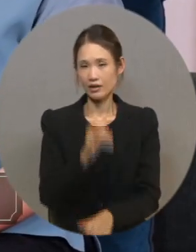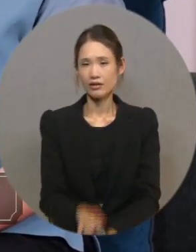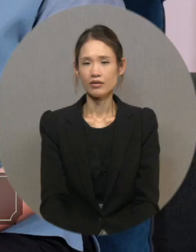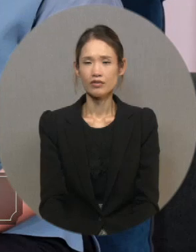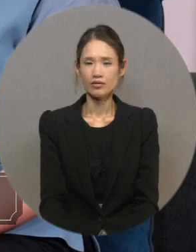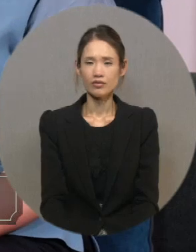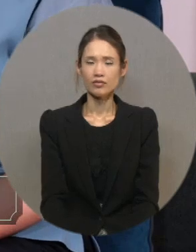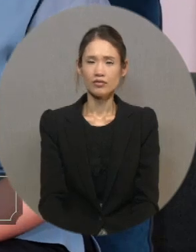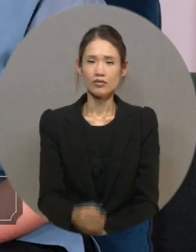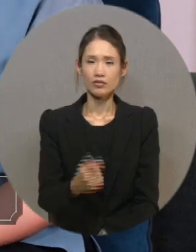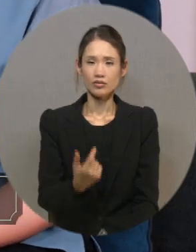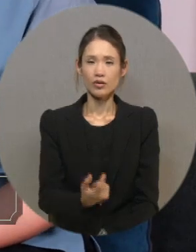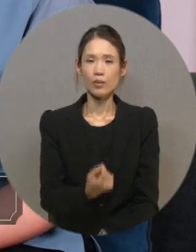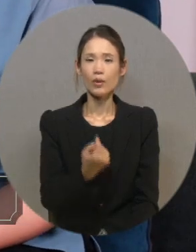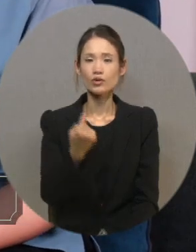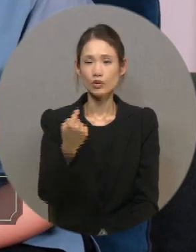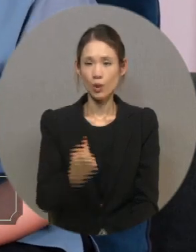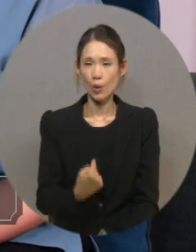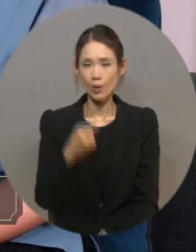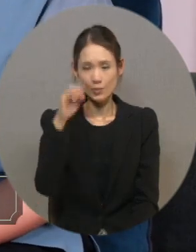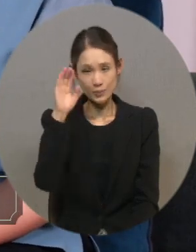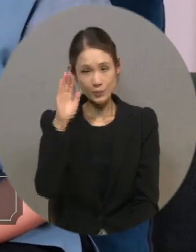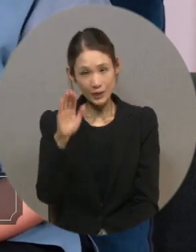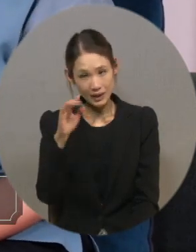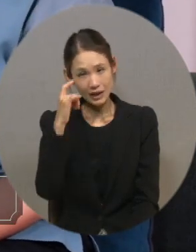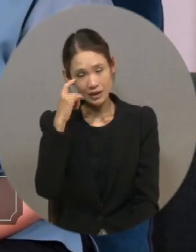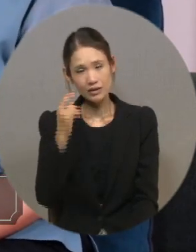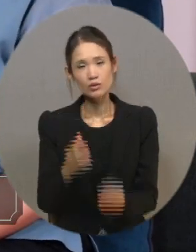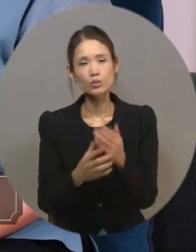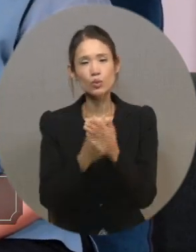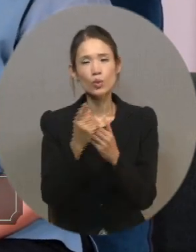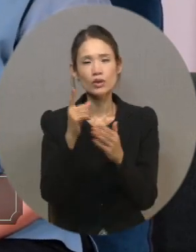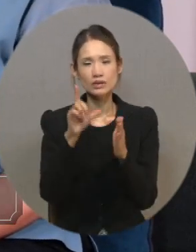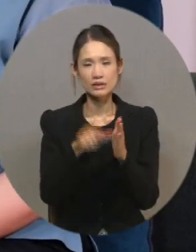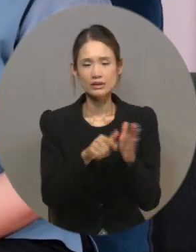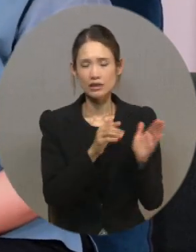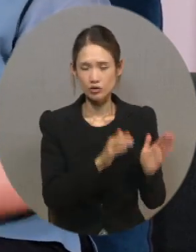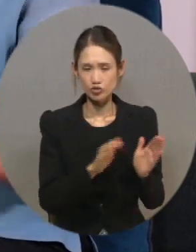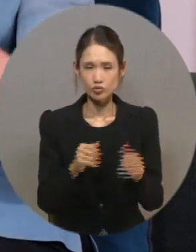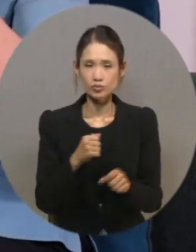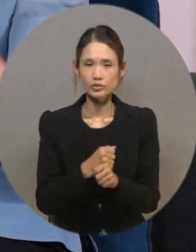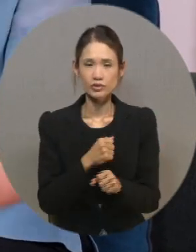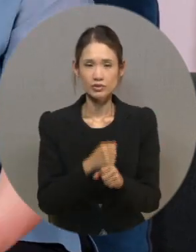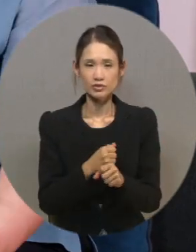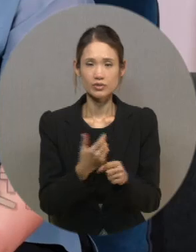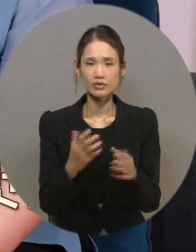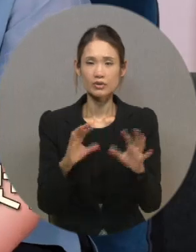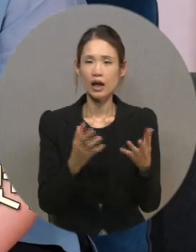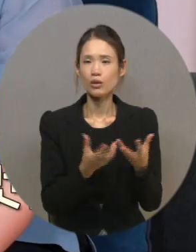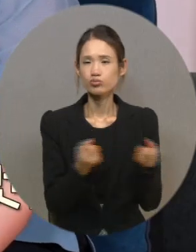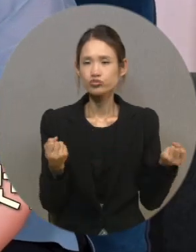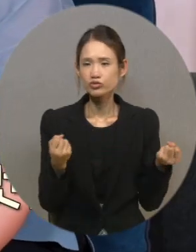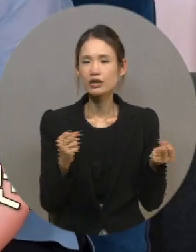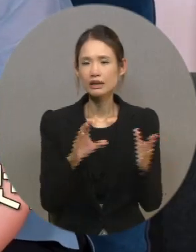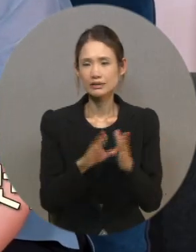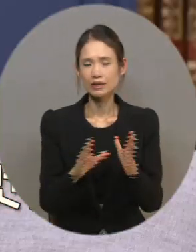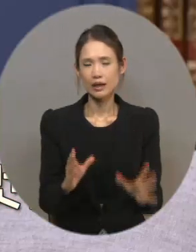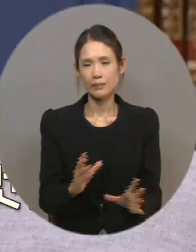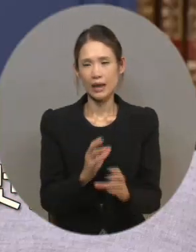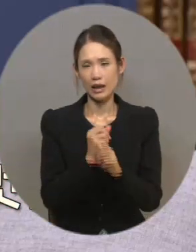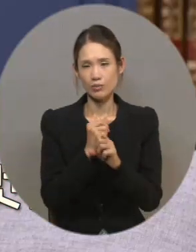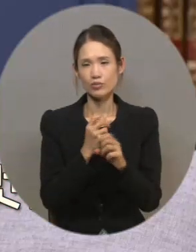왜냐하면 먼저 온 미래라고 하고 통일 시대를 준비한다고 하는데, 그럼 분단 시대를 어떻게